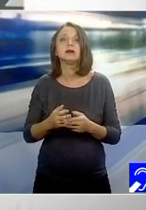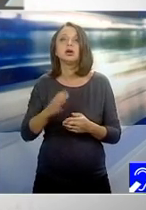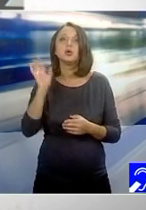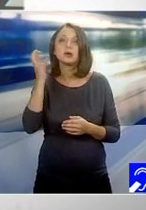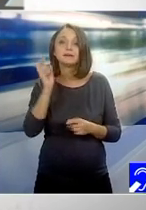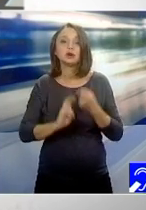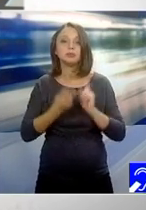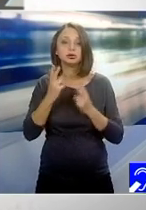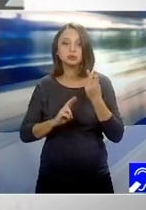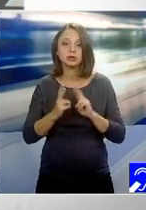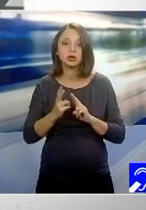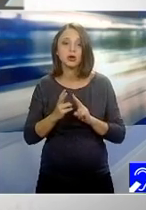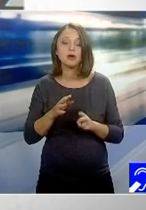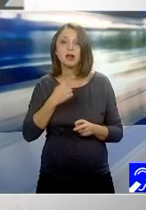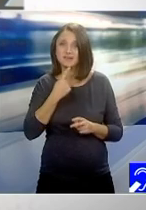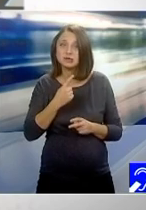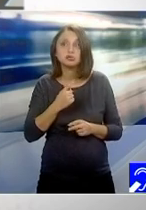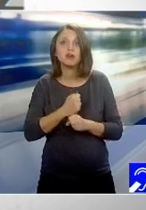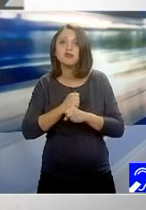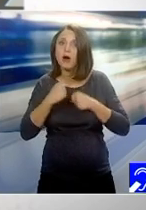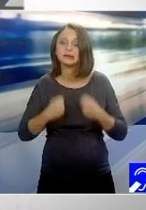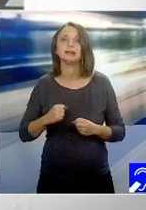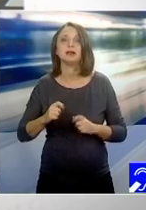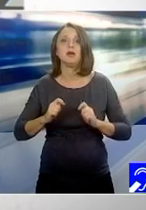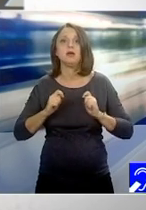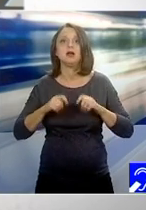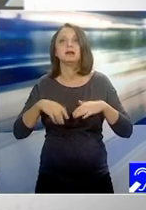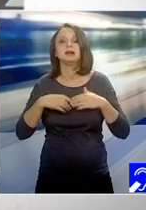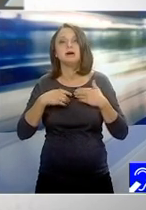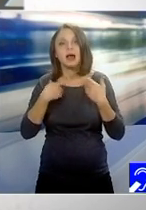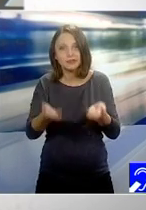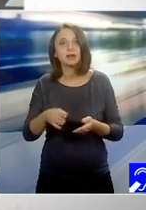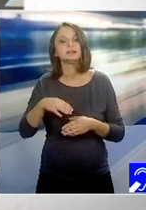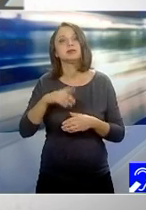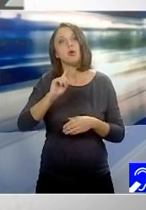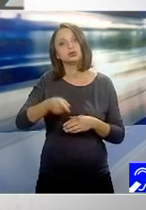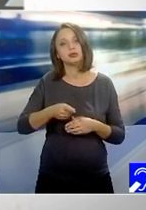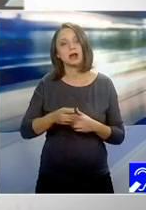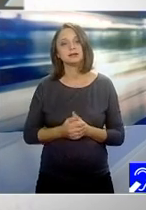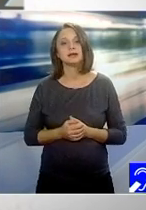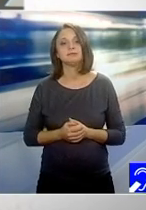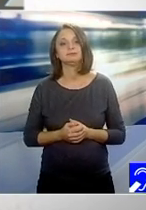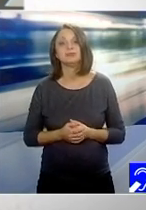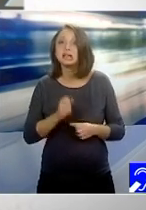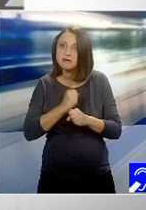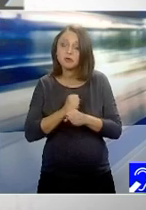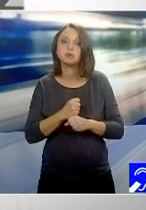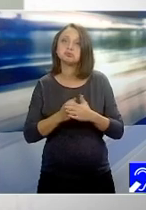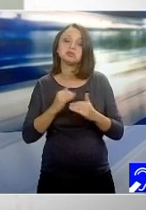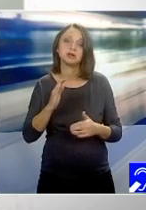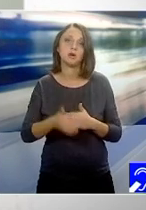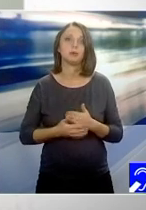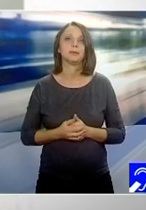nu vă spun cât de greu a ieșit, cât de greu s-a implementat. Dar, până la urmă, domnule a vrut și s-a făcut. Când